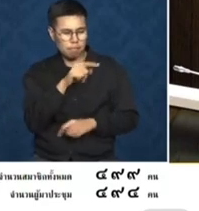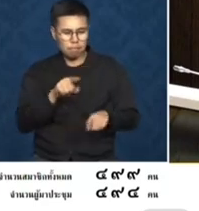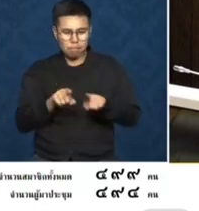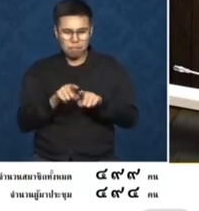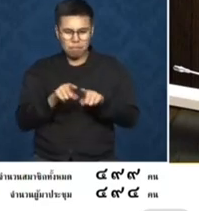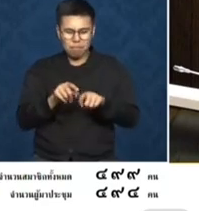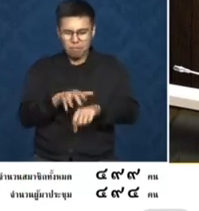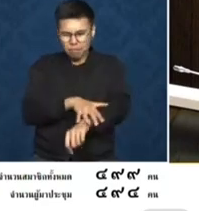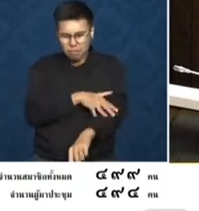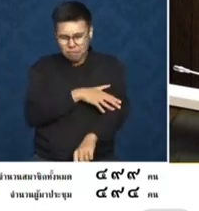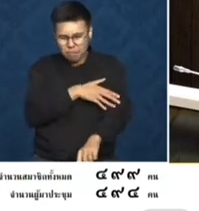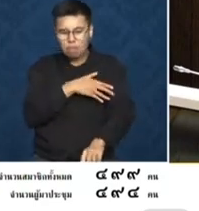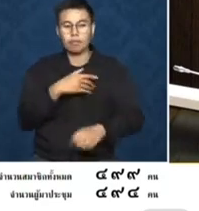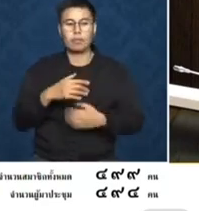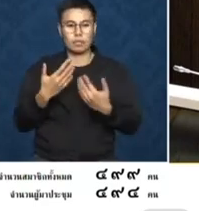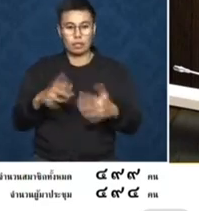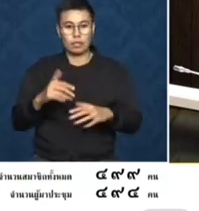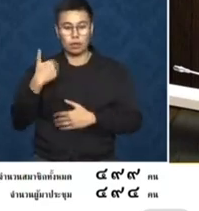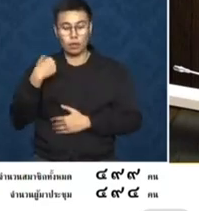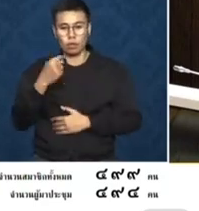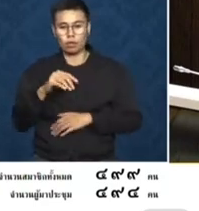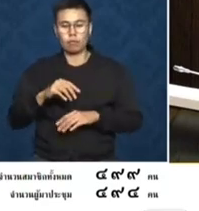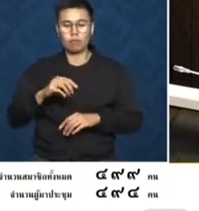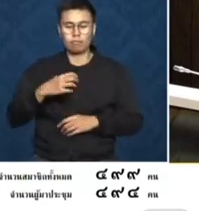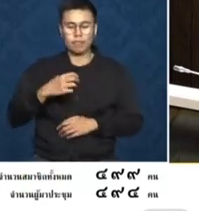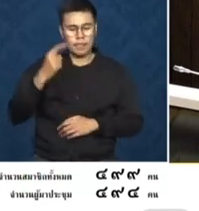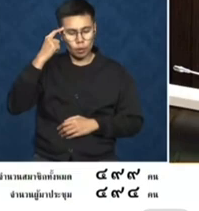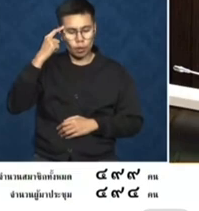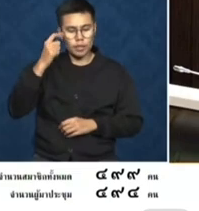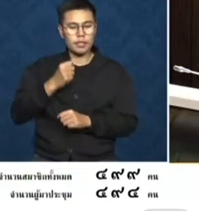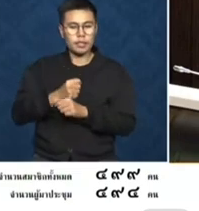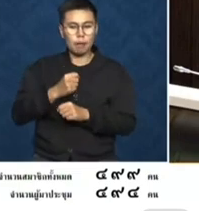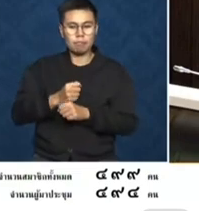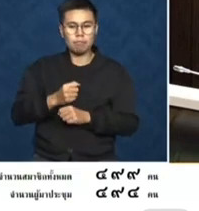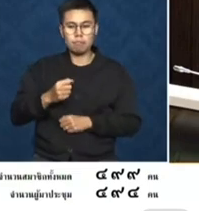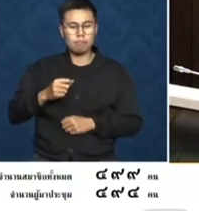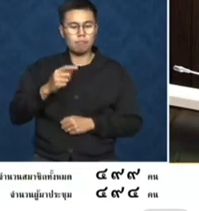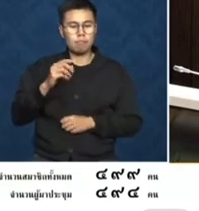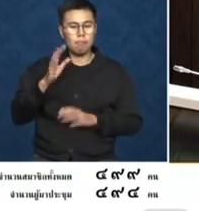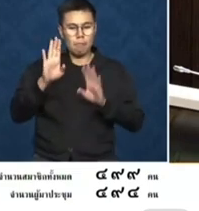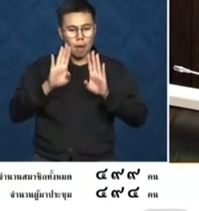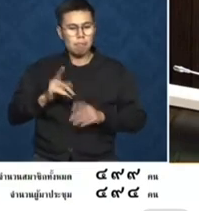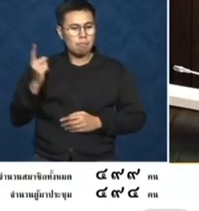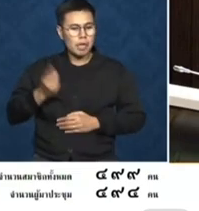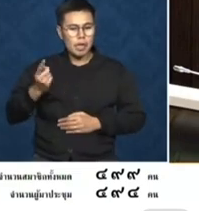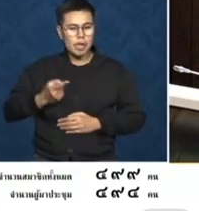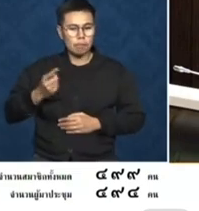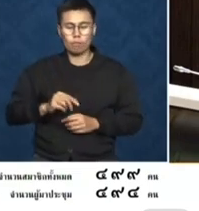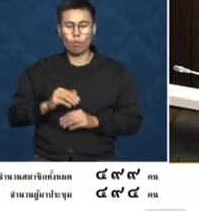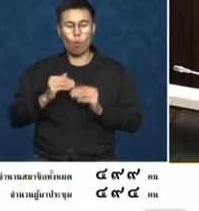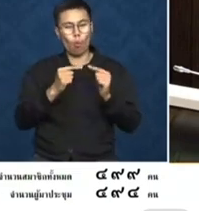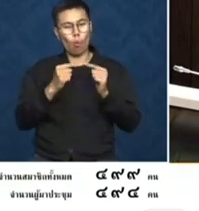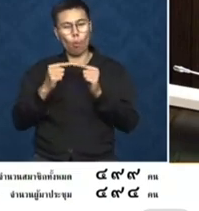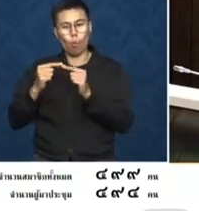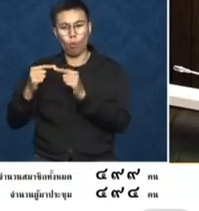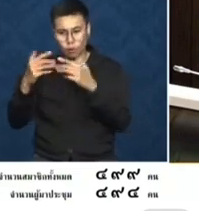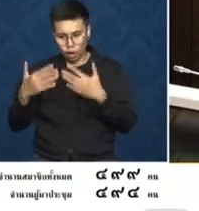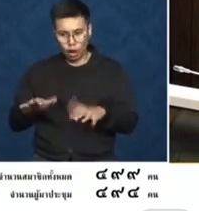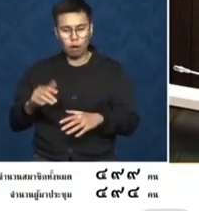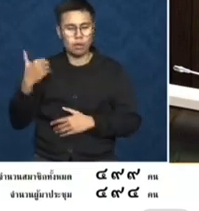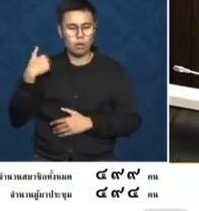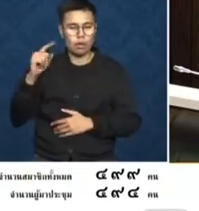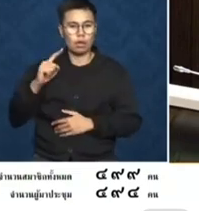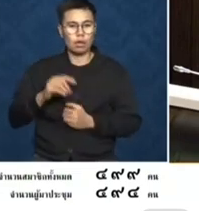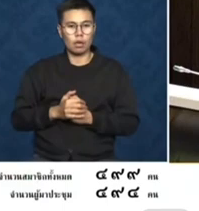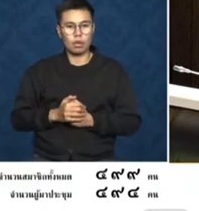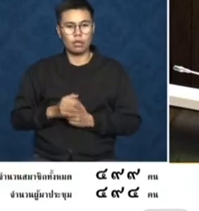าแต่ก็ยจะเดินหนาต่อไปครับนี่คอเรากำลงหงทางแล้ครับและยิงเดินต่อสเบีงต่าง ต่าง